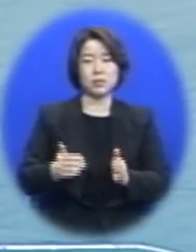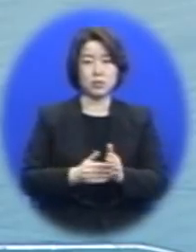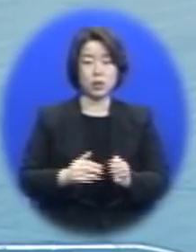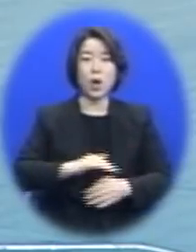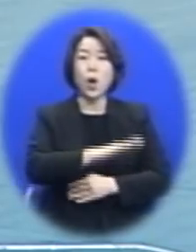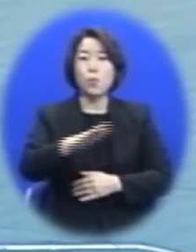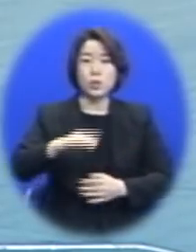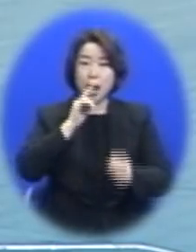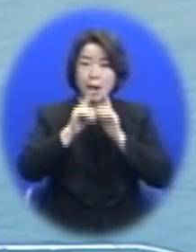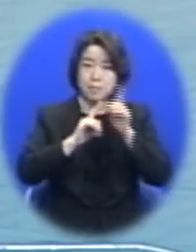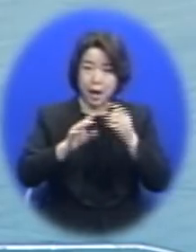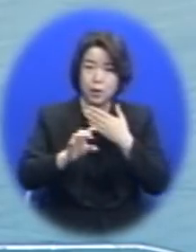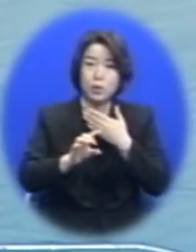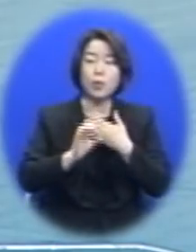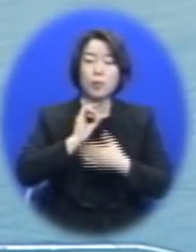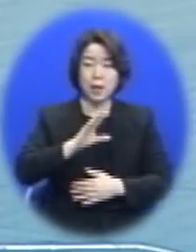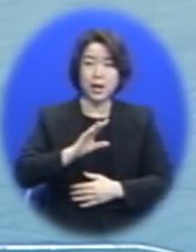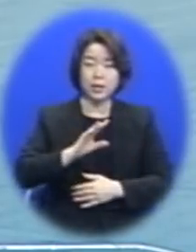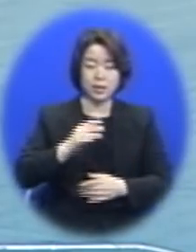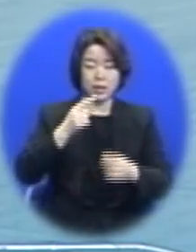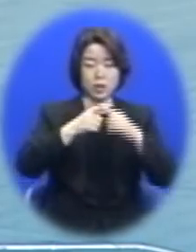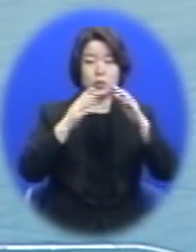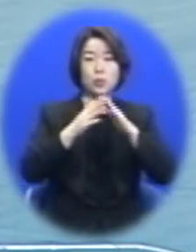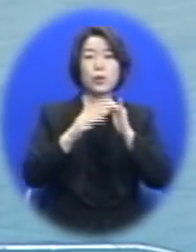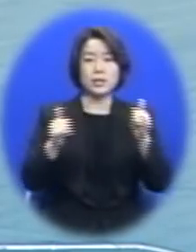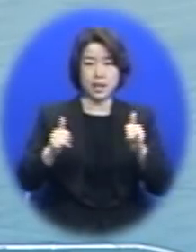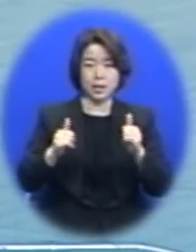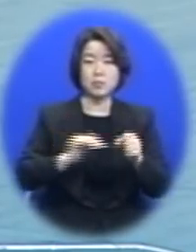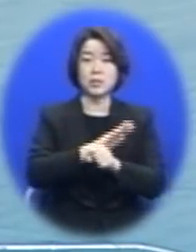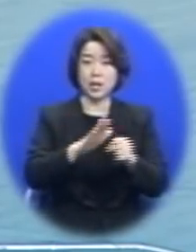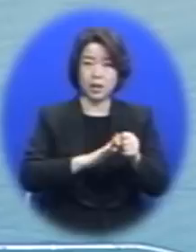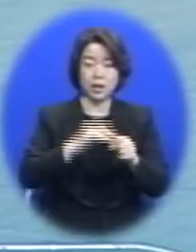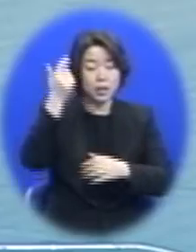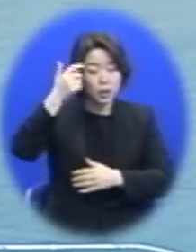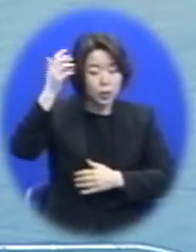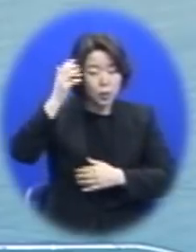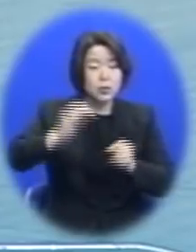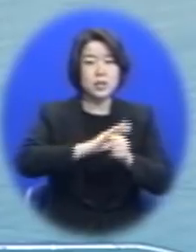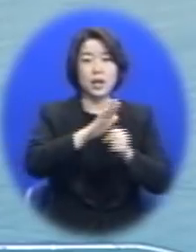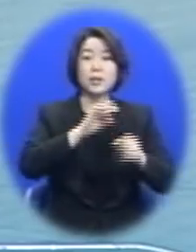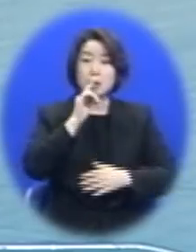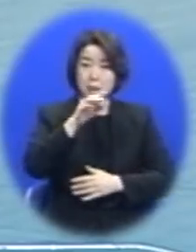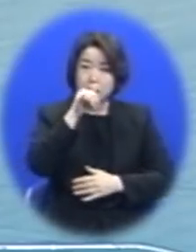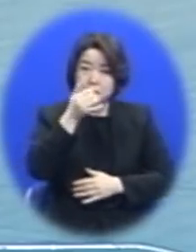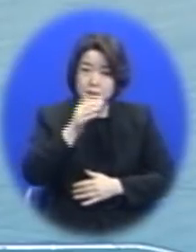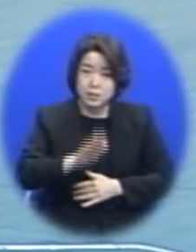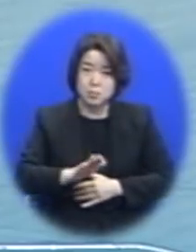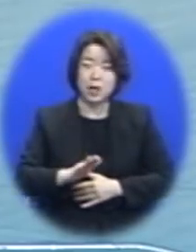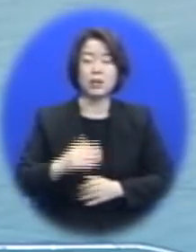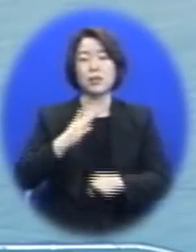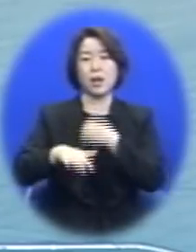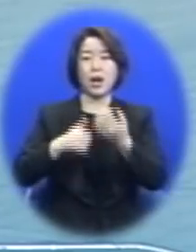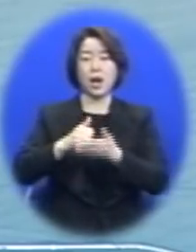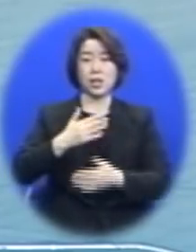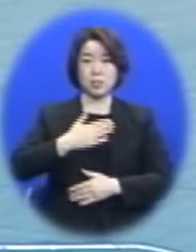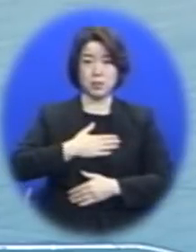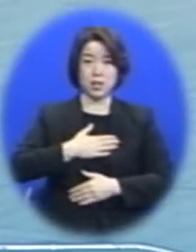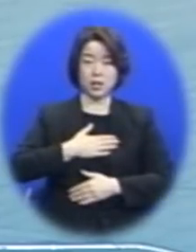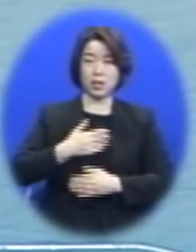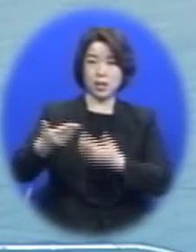우리가 말로만 교인을 사랑한다 그러고 영혼을 사랑한다고 말은 했지 하나님이 네 개의